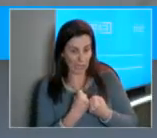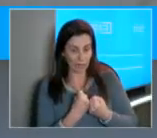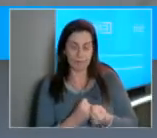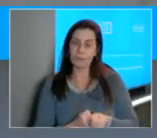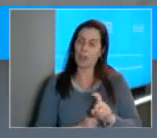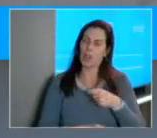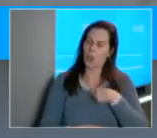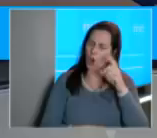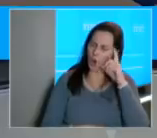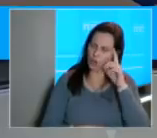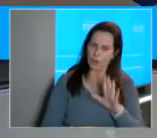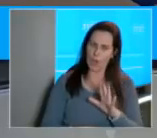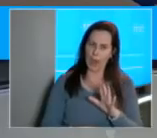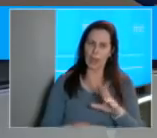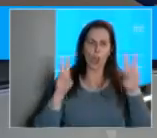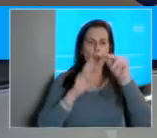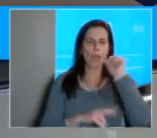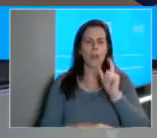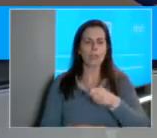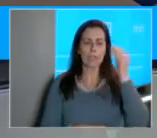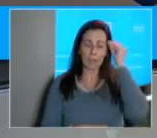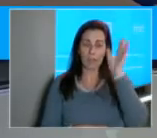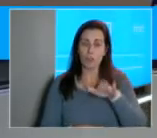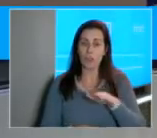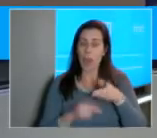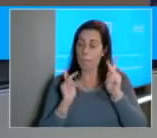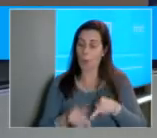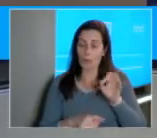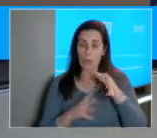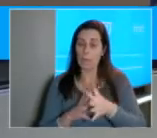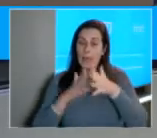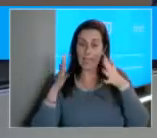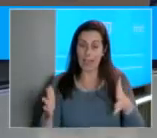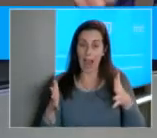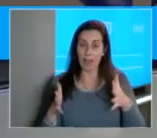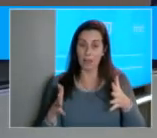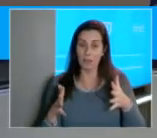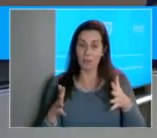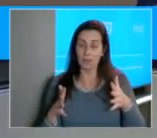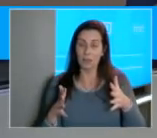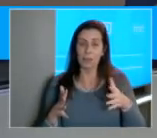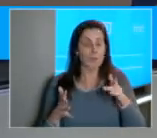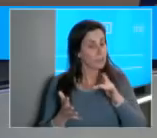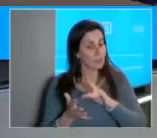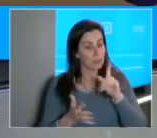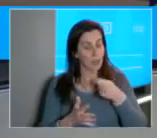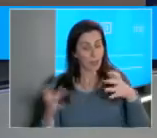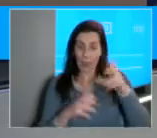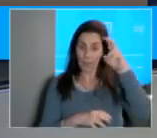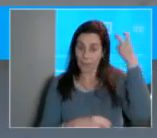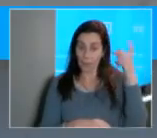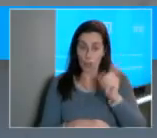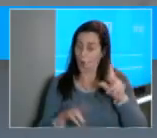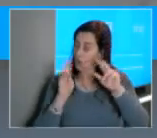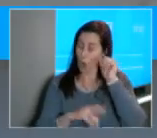לו? דרך אגב, אני חושב שכחול לבן צריכים לזכור שהפוטנציאל שלהם לגדילה, של הגוש שלהם הכי גדול לגדילה, נמצא דווקא בחברה הערבית, לאו